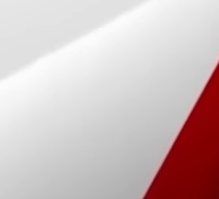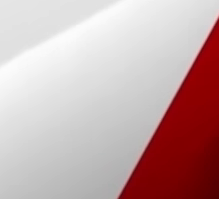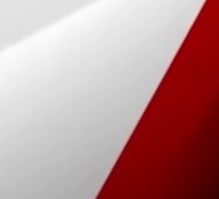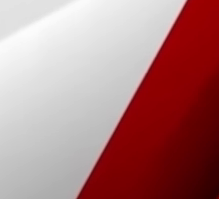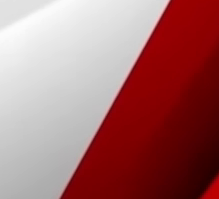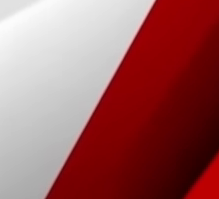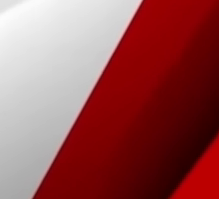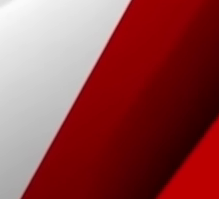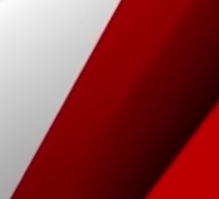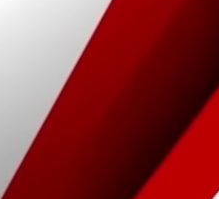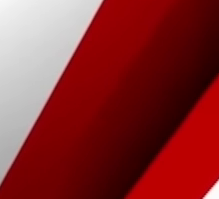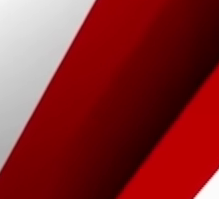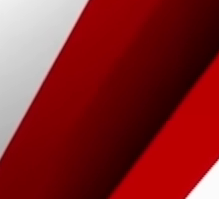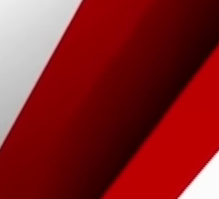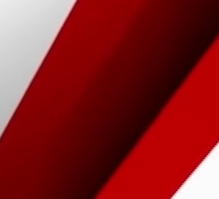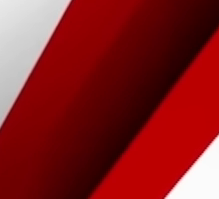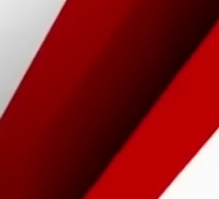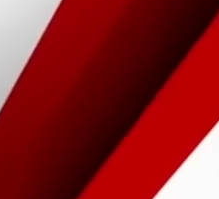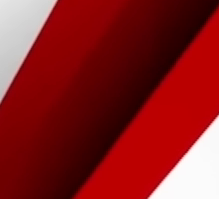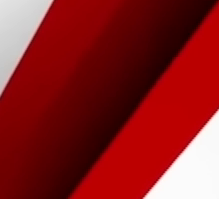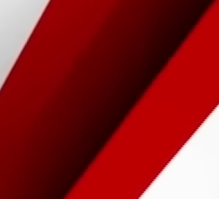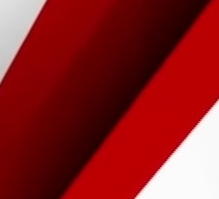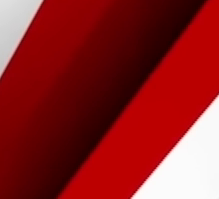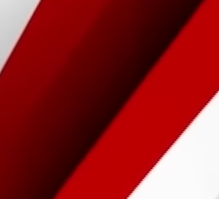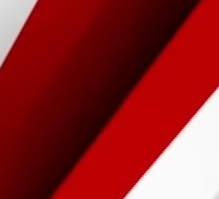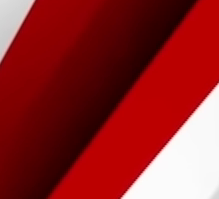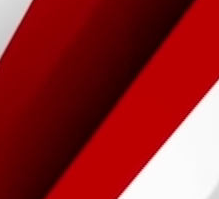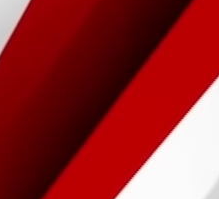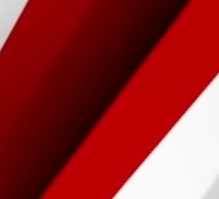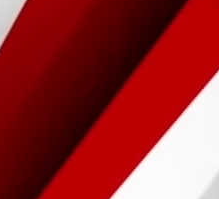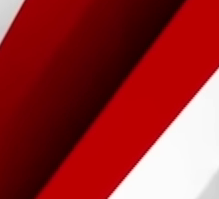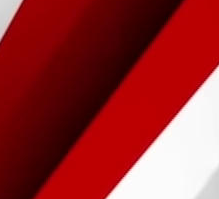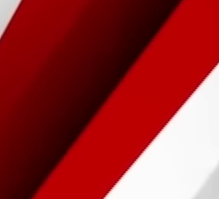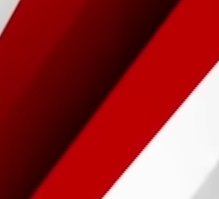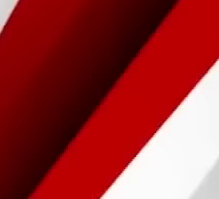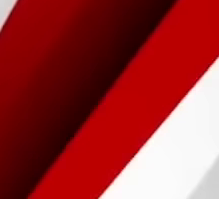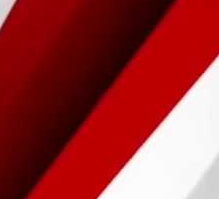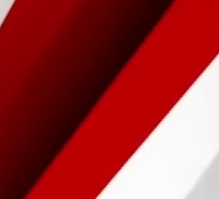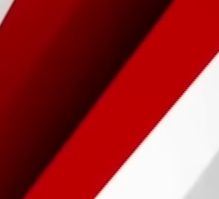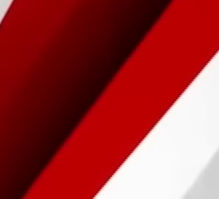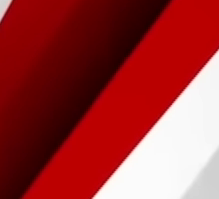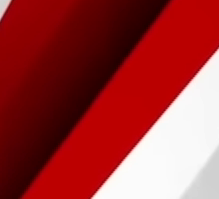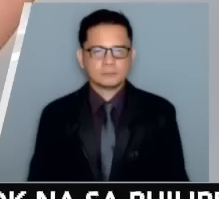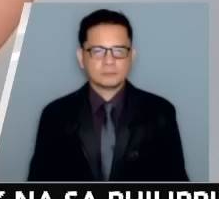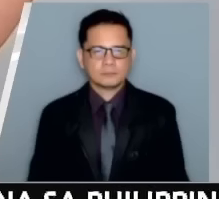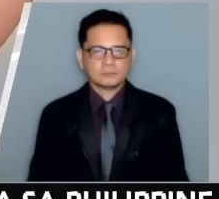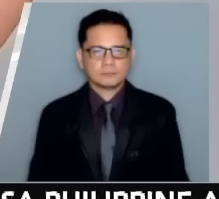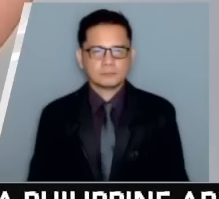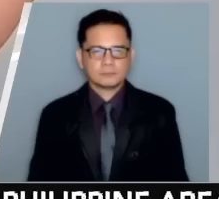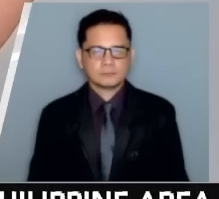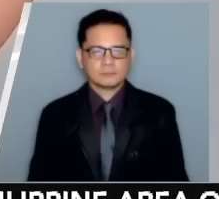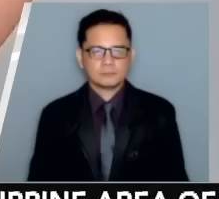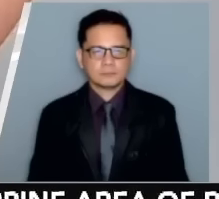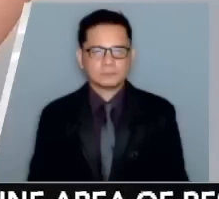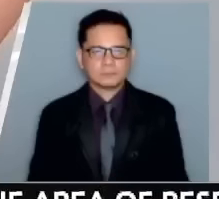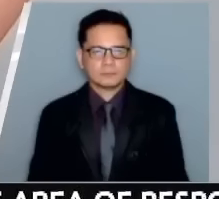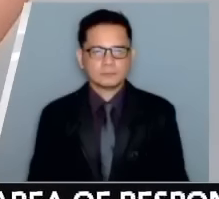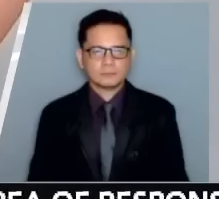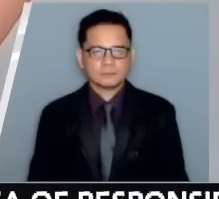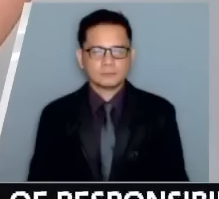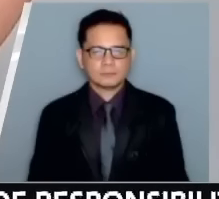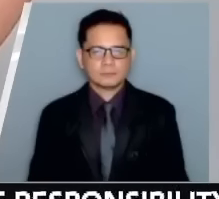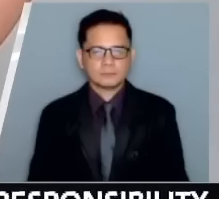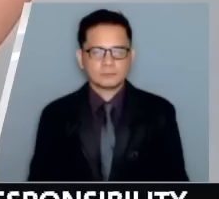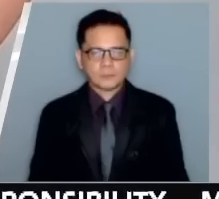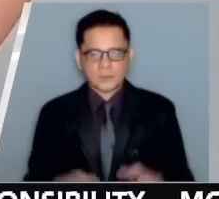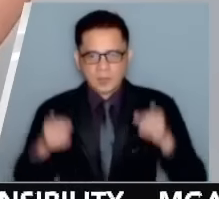ito ang gma Regional TV news dumausdos at sumalpok sa mga barrier